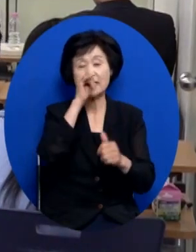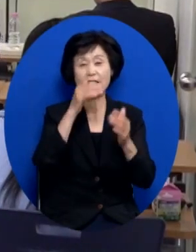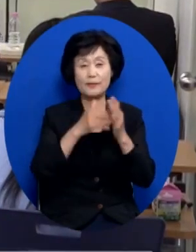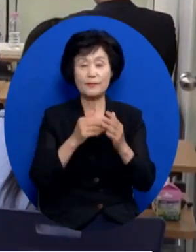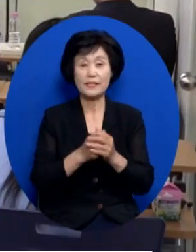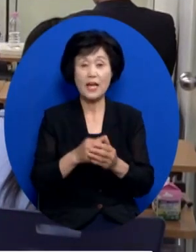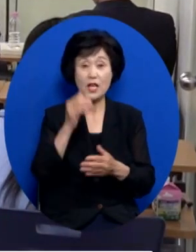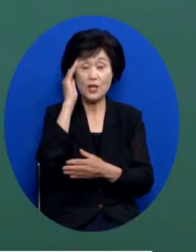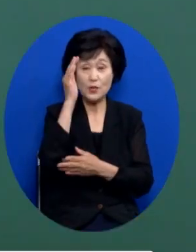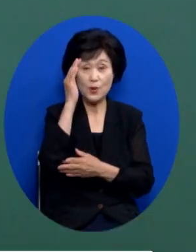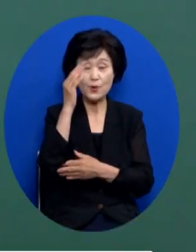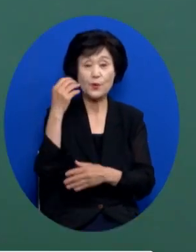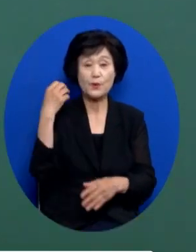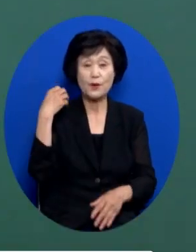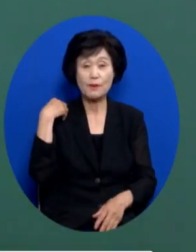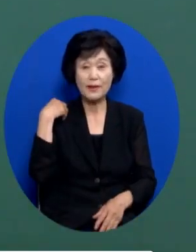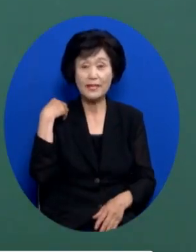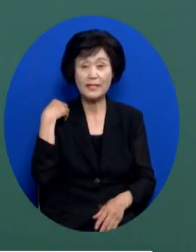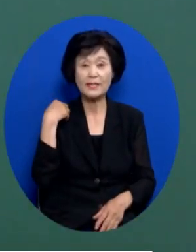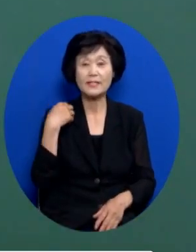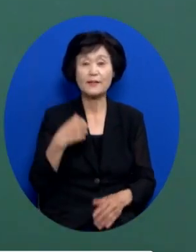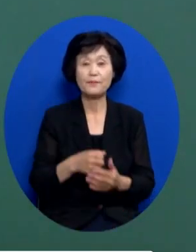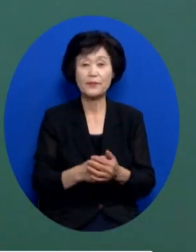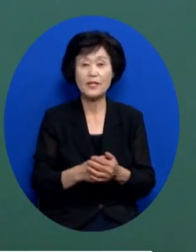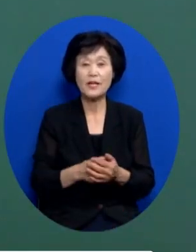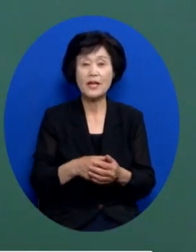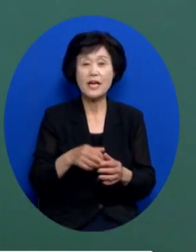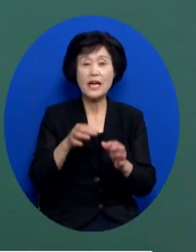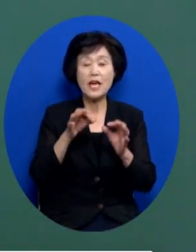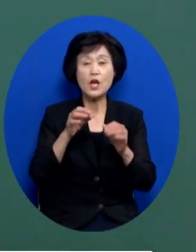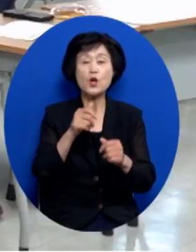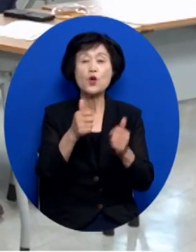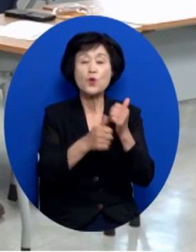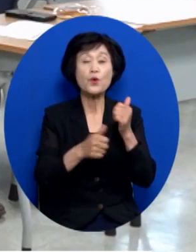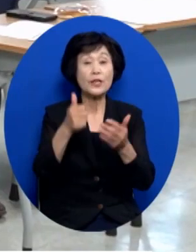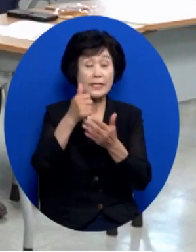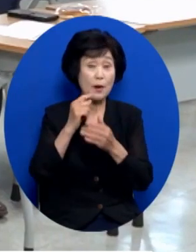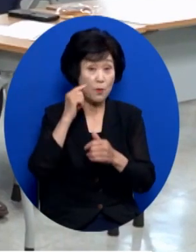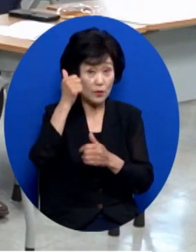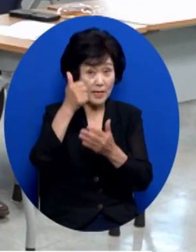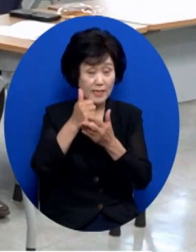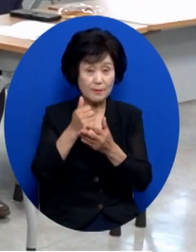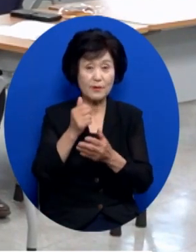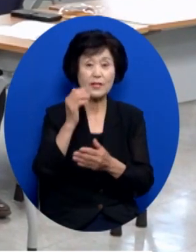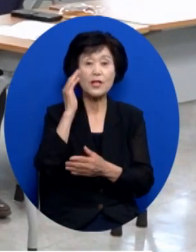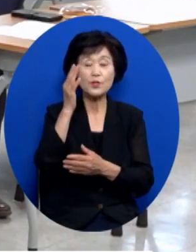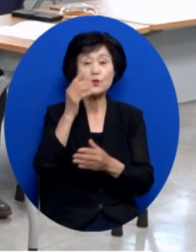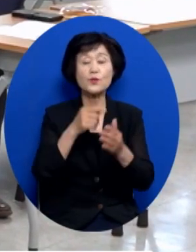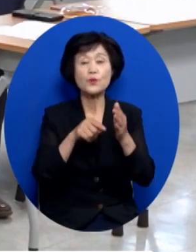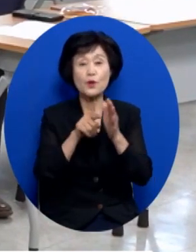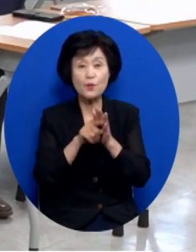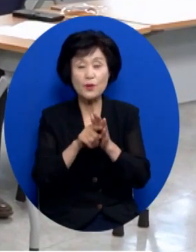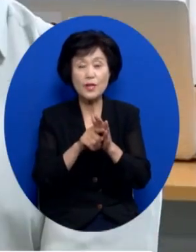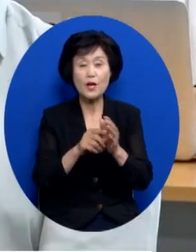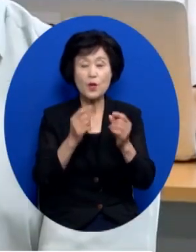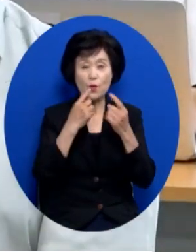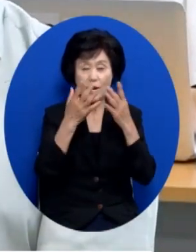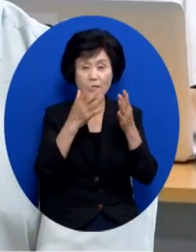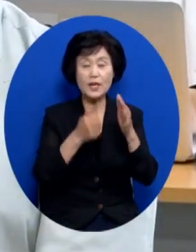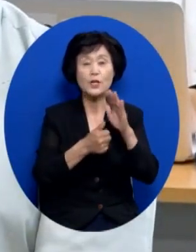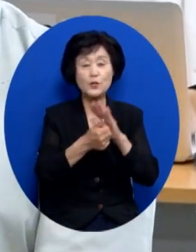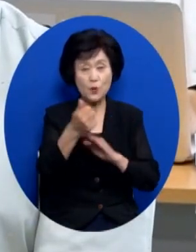설교를 전한 예장 백석총회 세계선교위원회 이민기 위원장은 설교를 위한 분명한 소명과 순종을